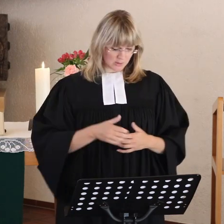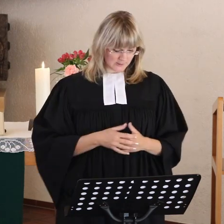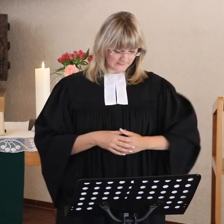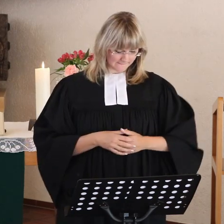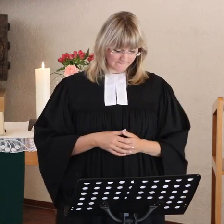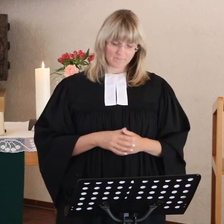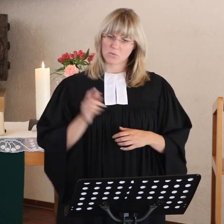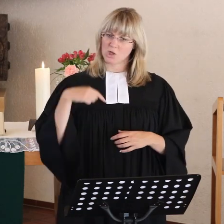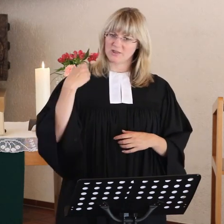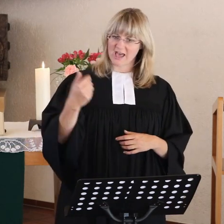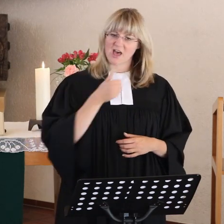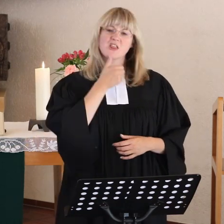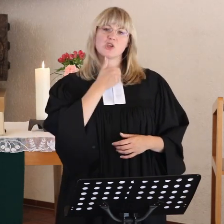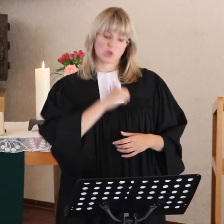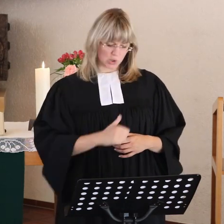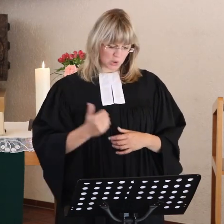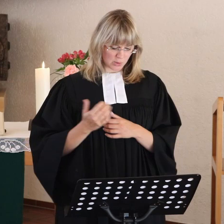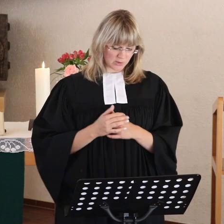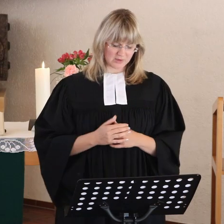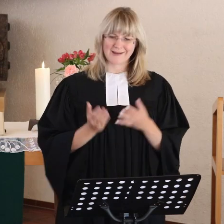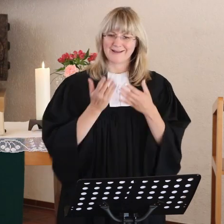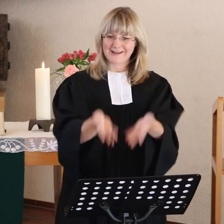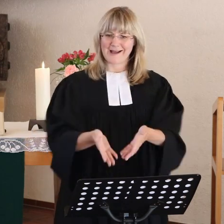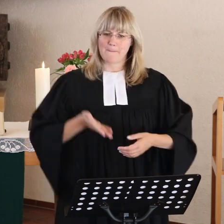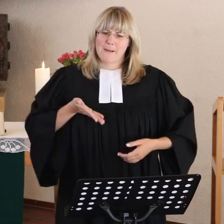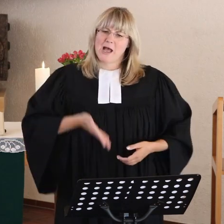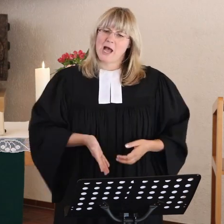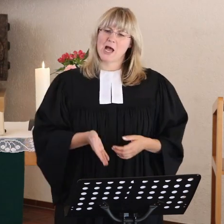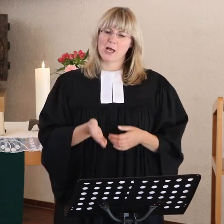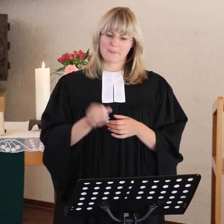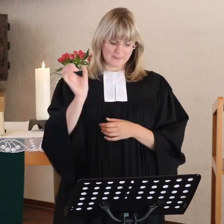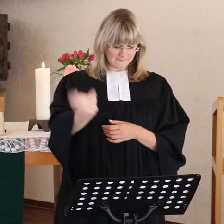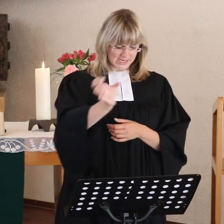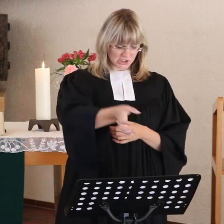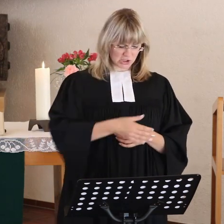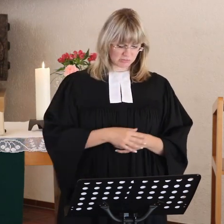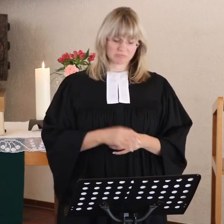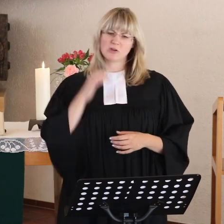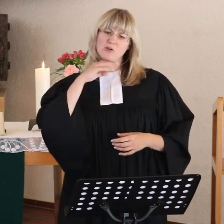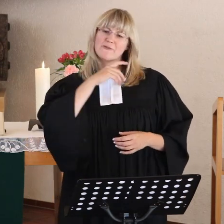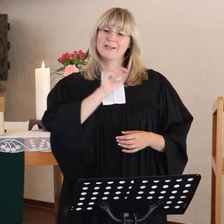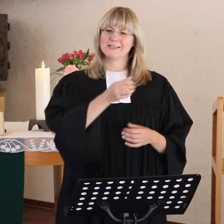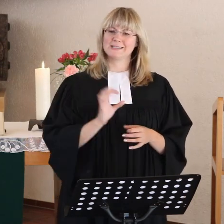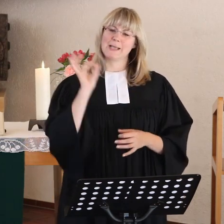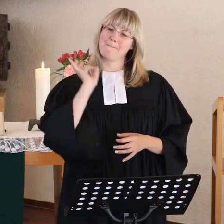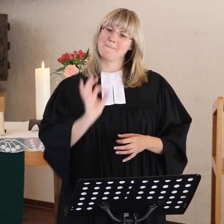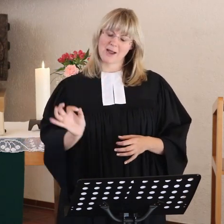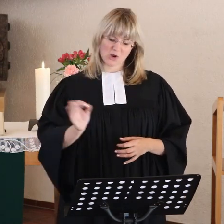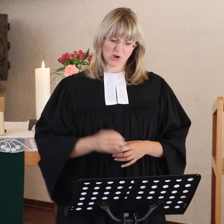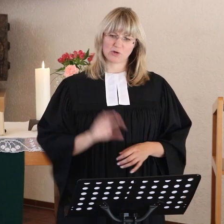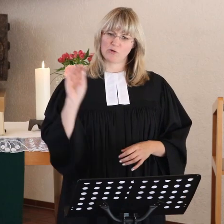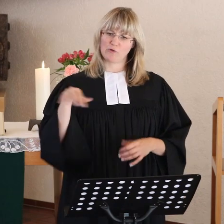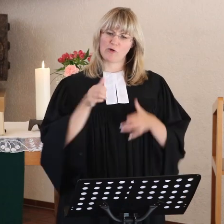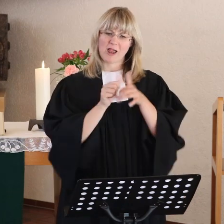Sie legten das Geld den Aposteln zu Füßen. Und alle Bedürftigen erhielten davon so